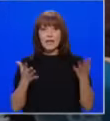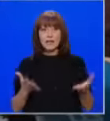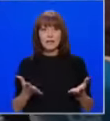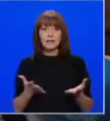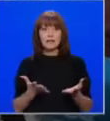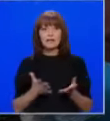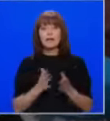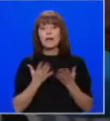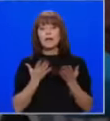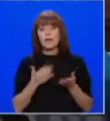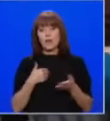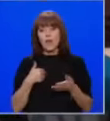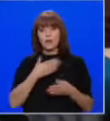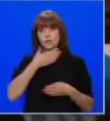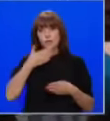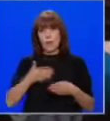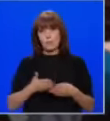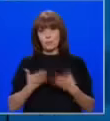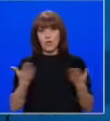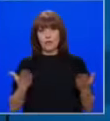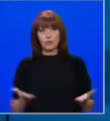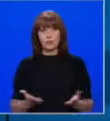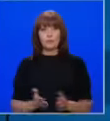Дано поне нещото е последното.